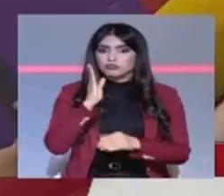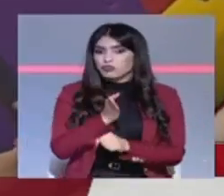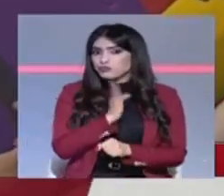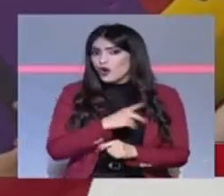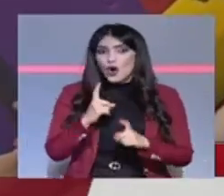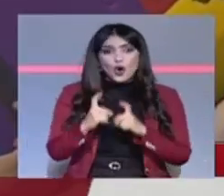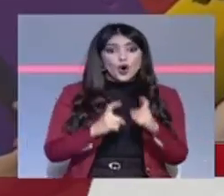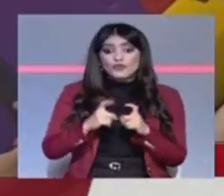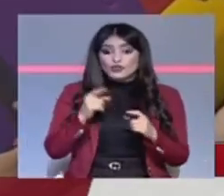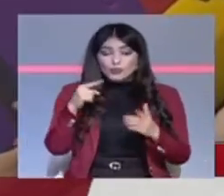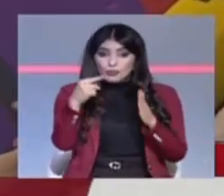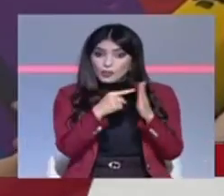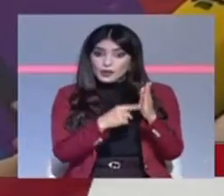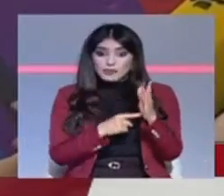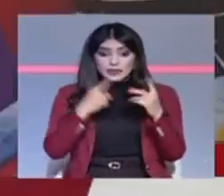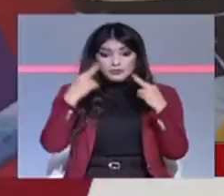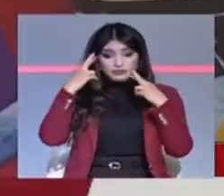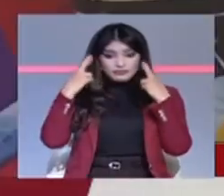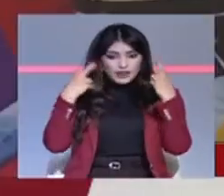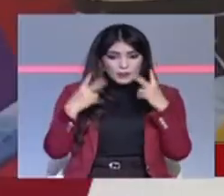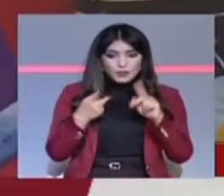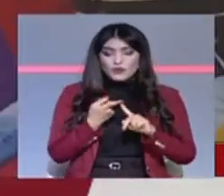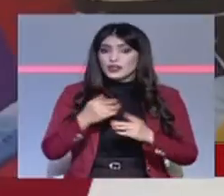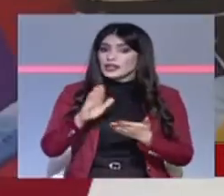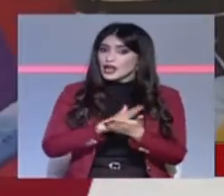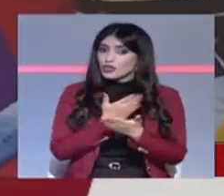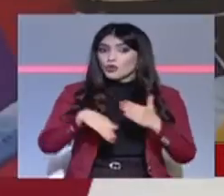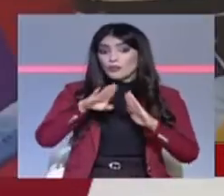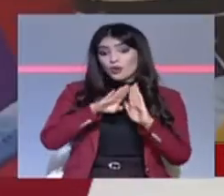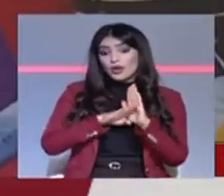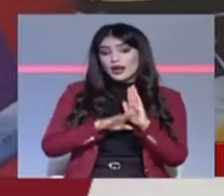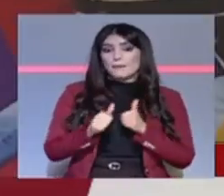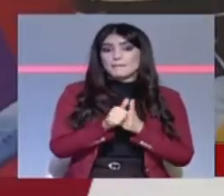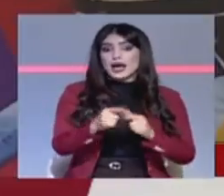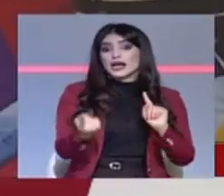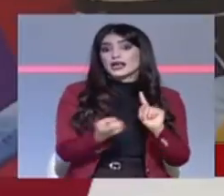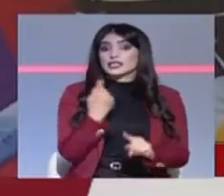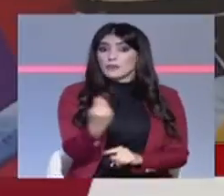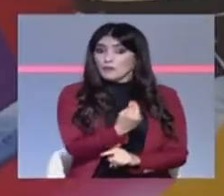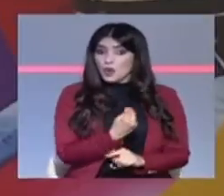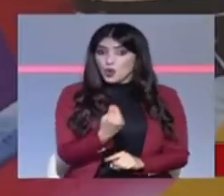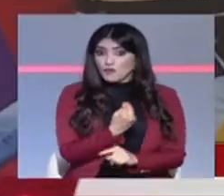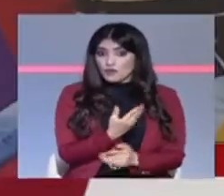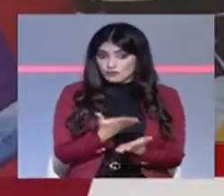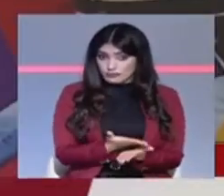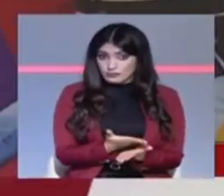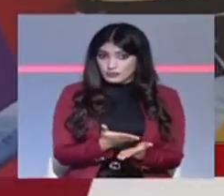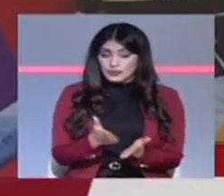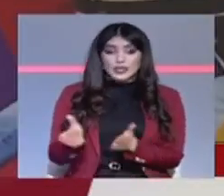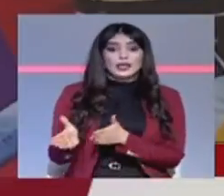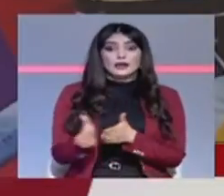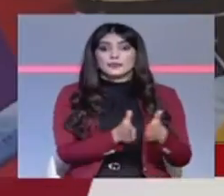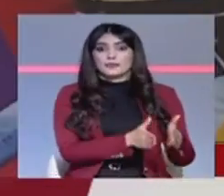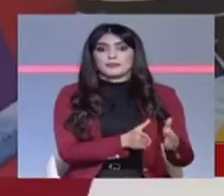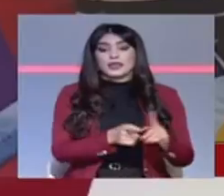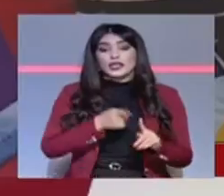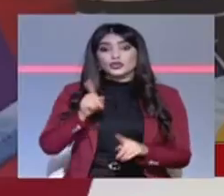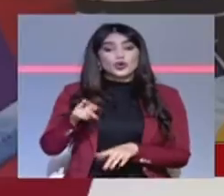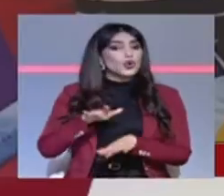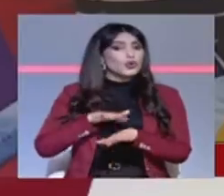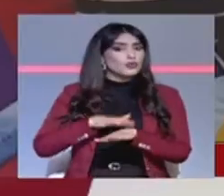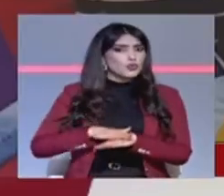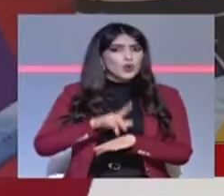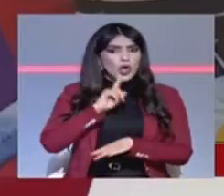نفكر والمنظومه امتاعنا بهذه يتمكنون من معرفه المواقف والمعارف والتطبيق وهي اشياء مختلفه